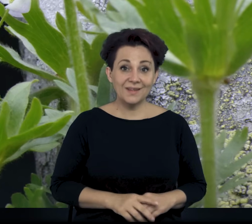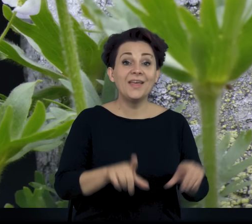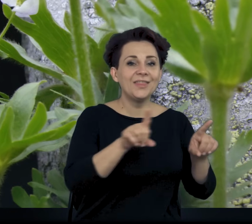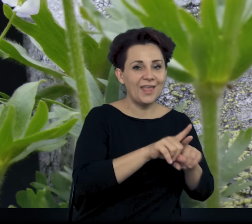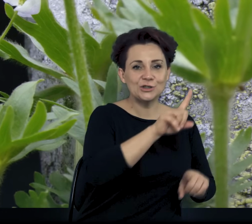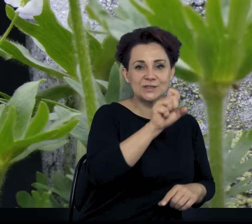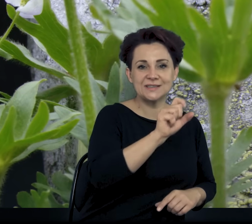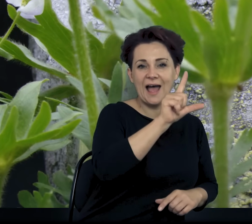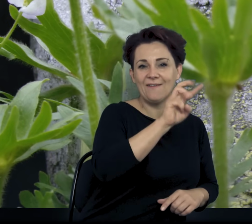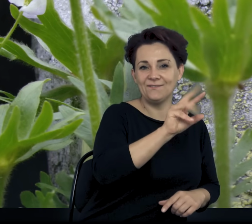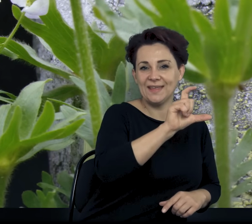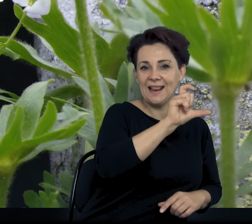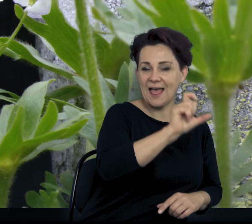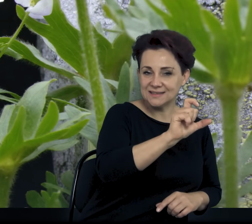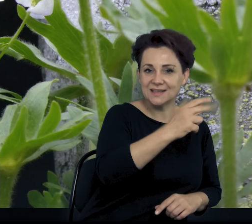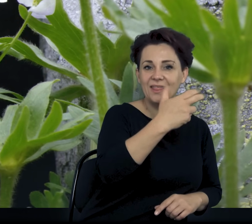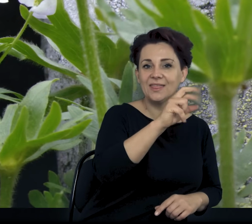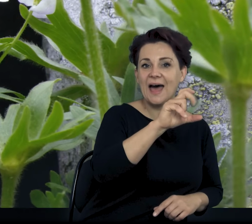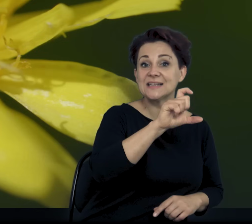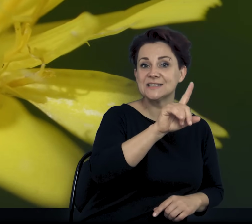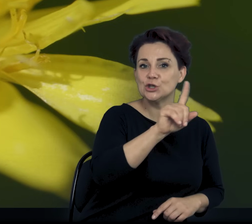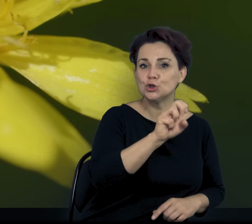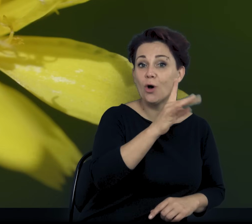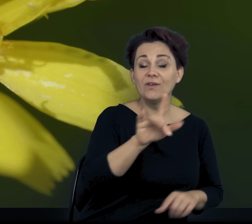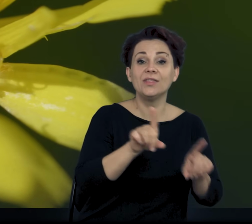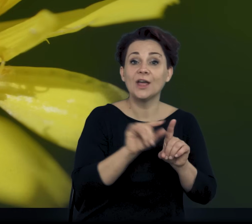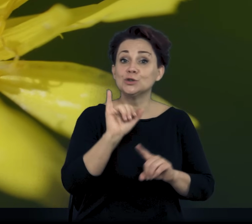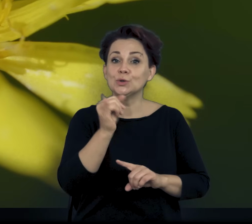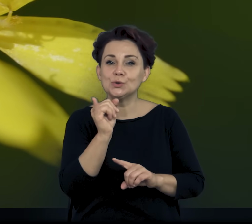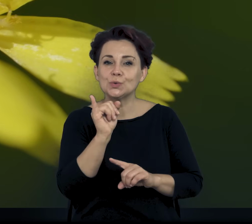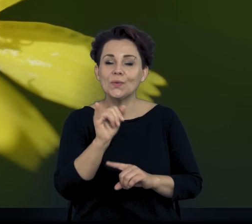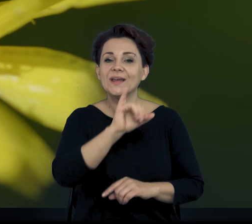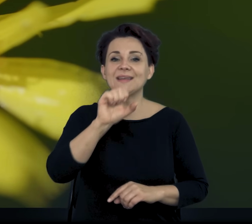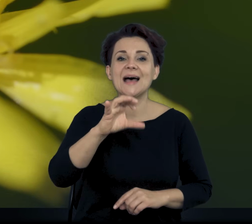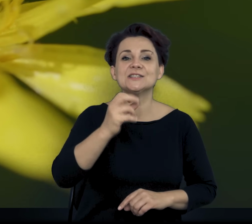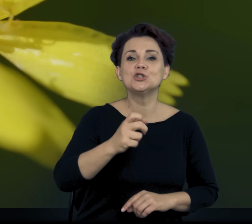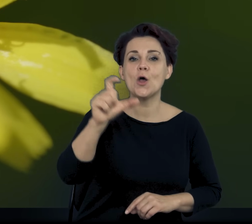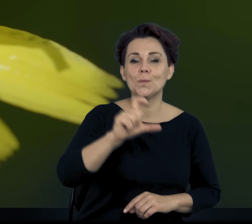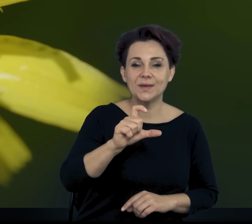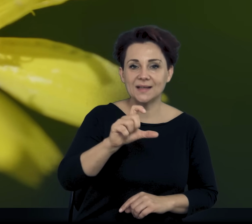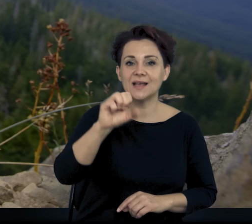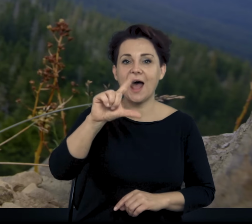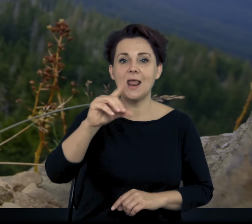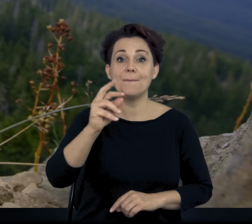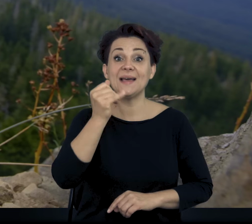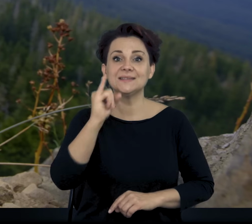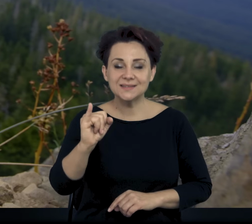i zawilca narcyzowego oraz żółte jastrzębca alpejskiego,